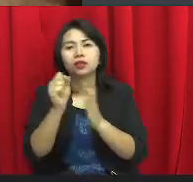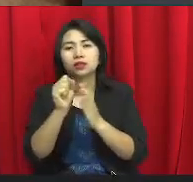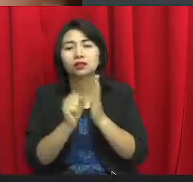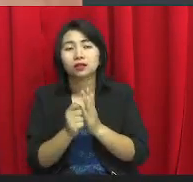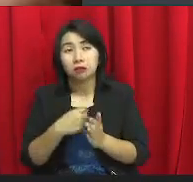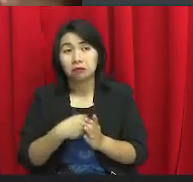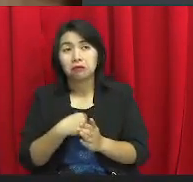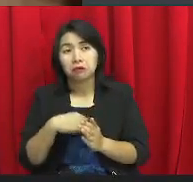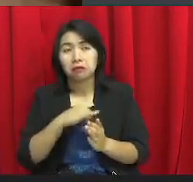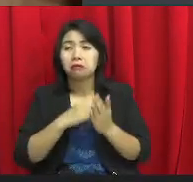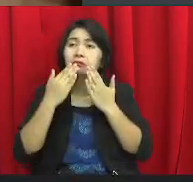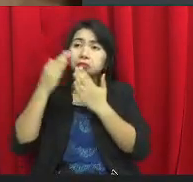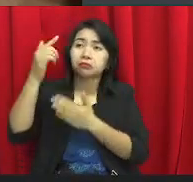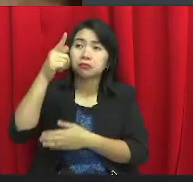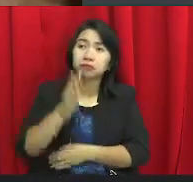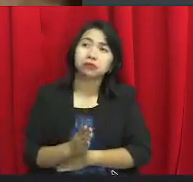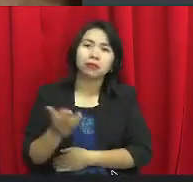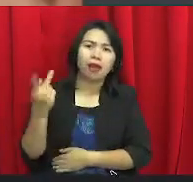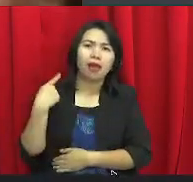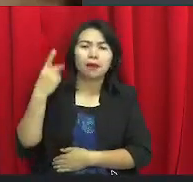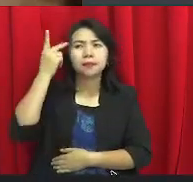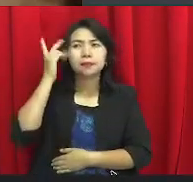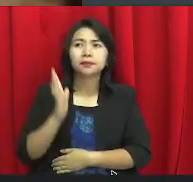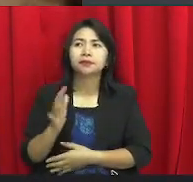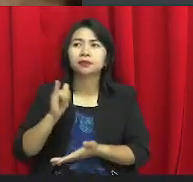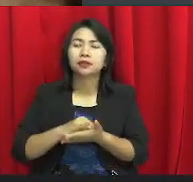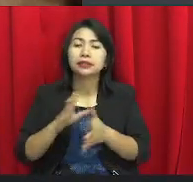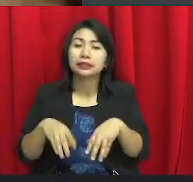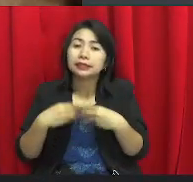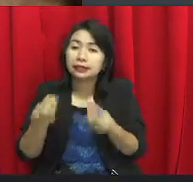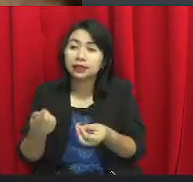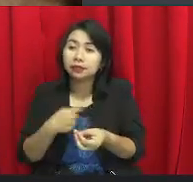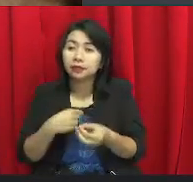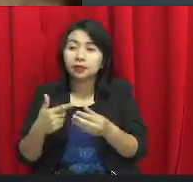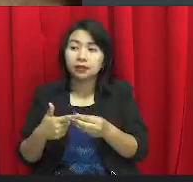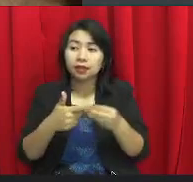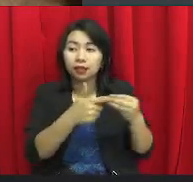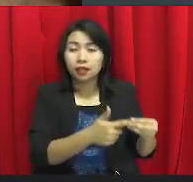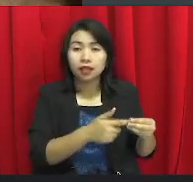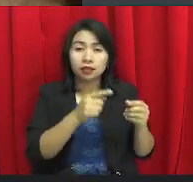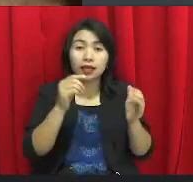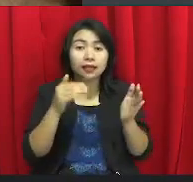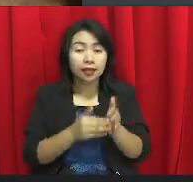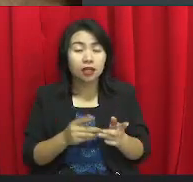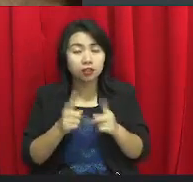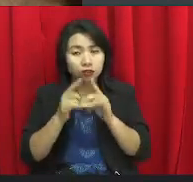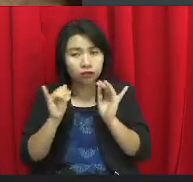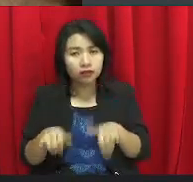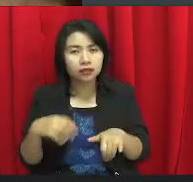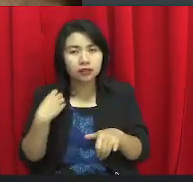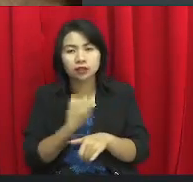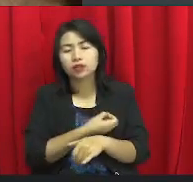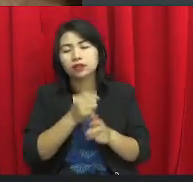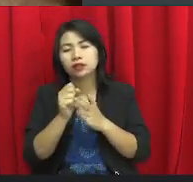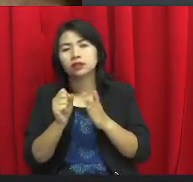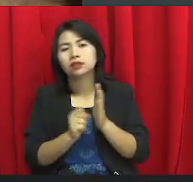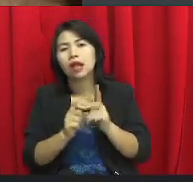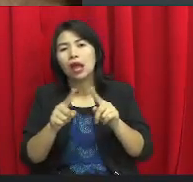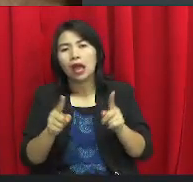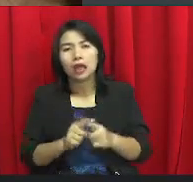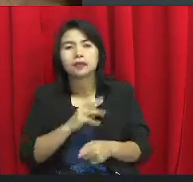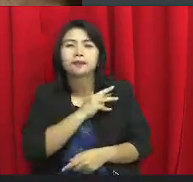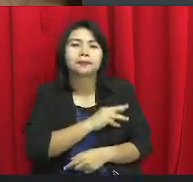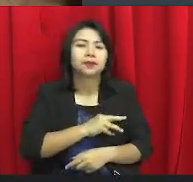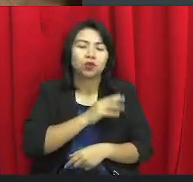ako no, na nagbibigay lagi ng gabay para mapanatili namin bilang isang missionary ang